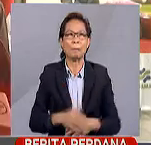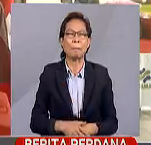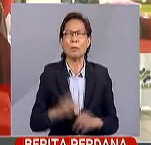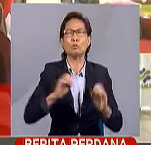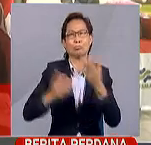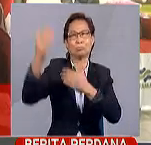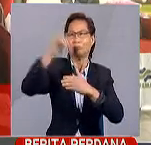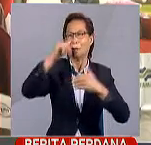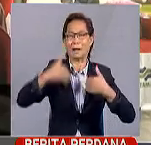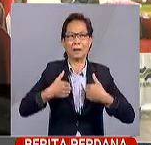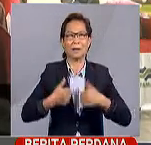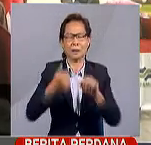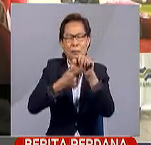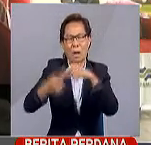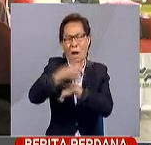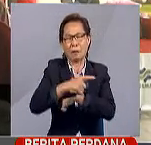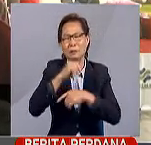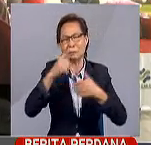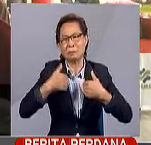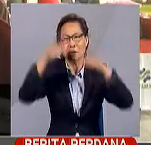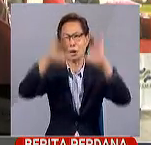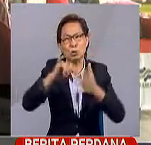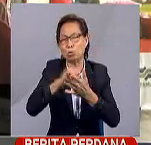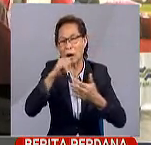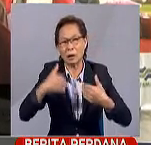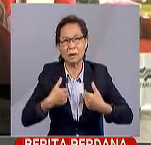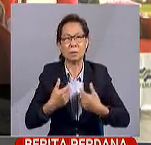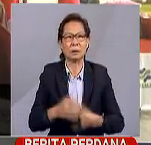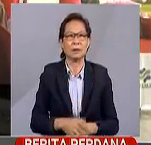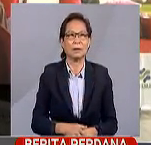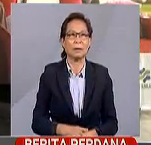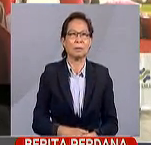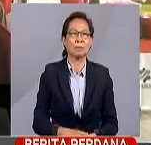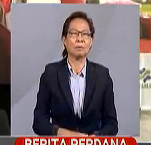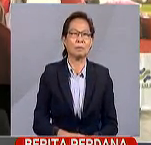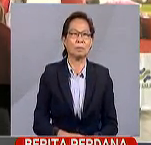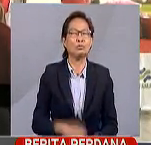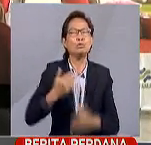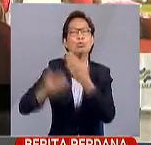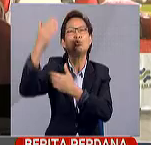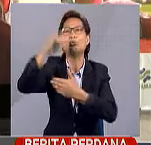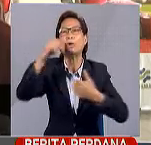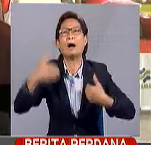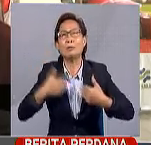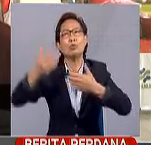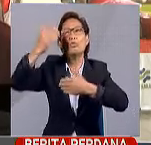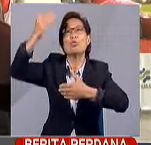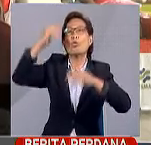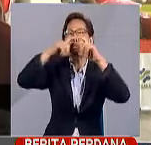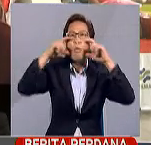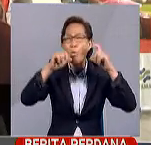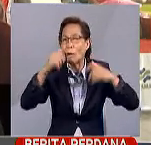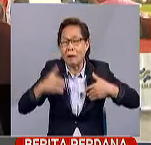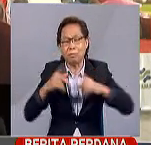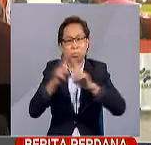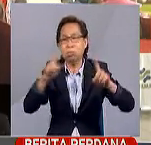semua harian kita cara tu tak ada macam tu dulu-dulu kan. Jadi saya, pada pandangan